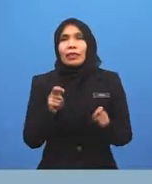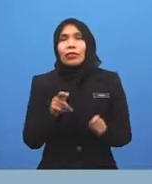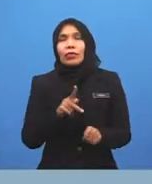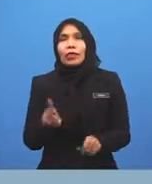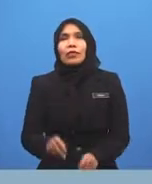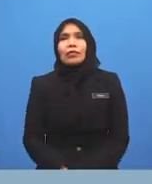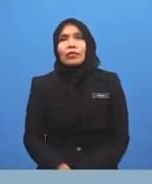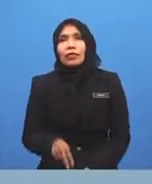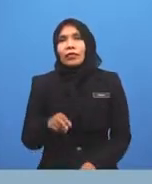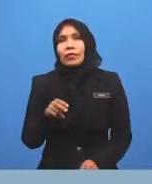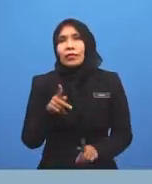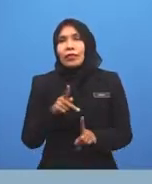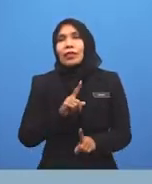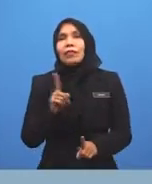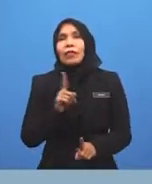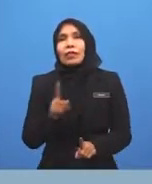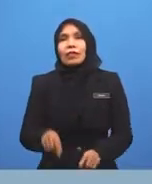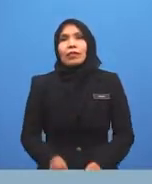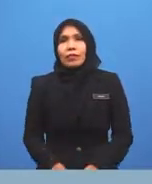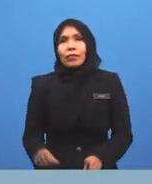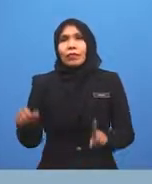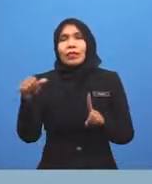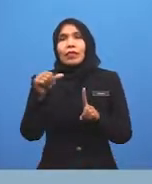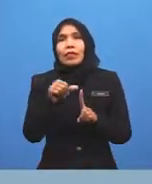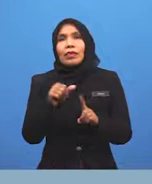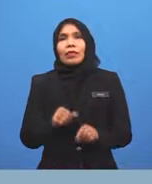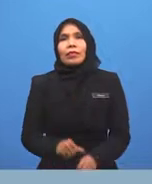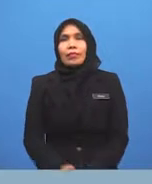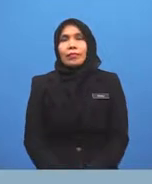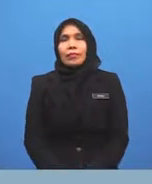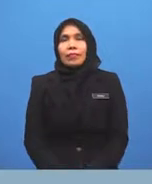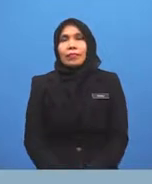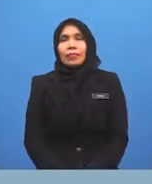arus aruhan yang mengalir pada penjana arus terus.